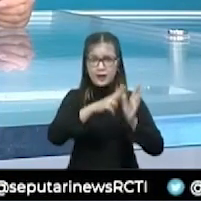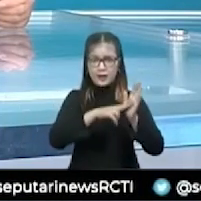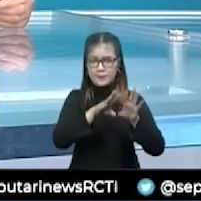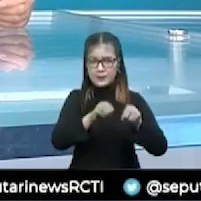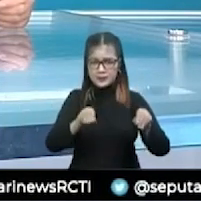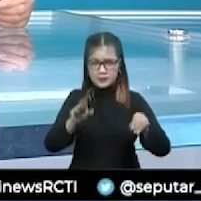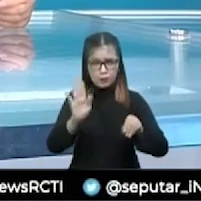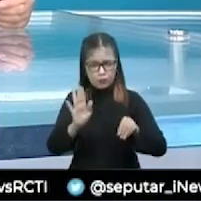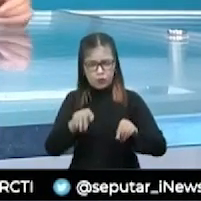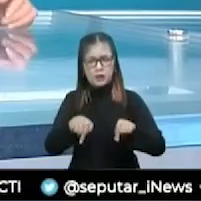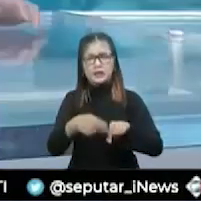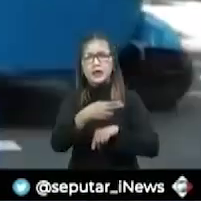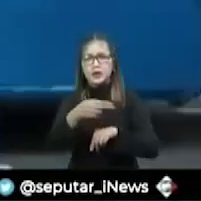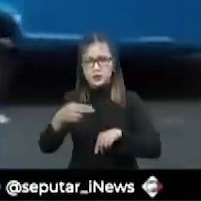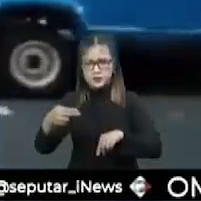migran Indonesia.